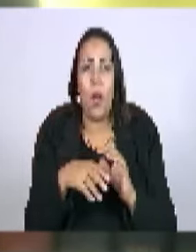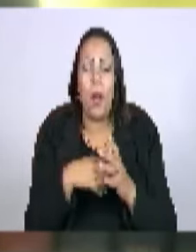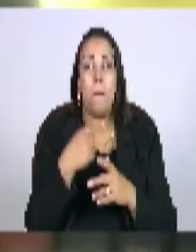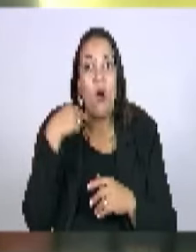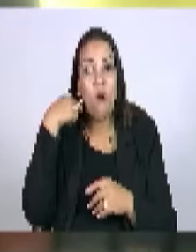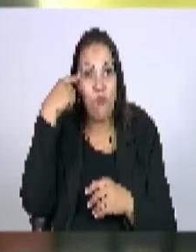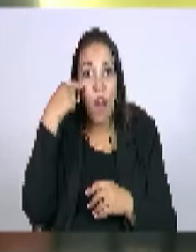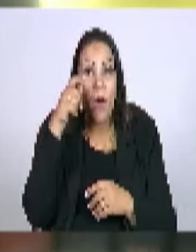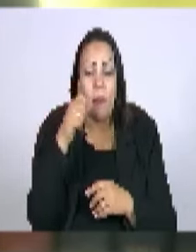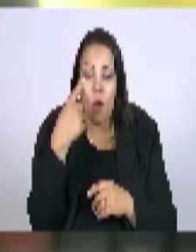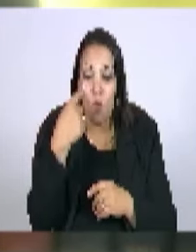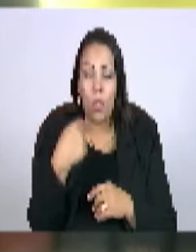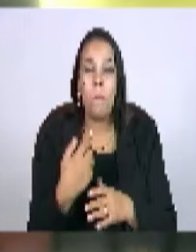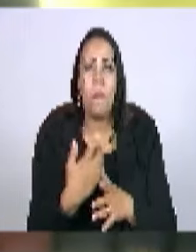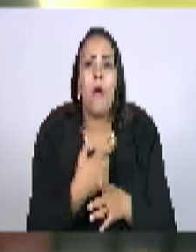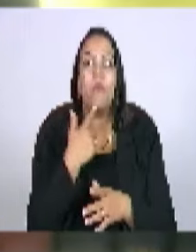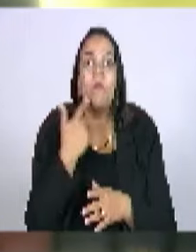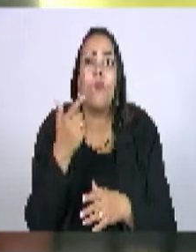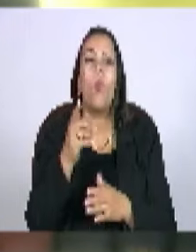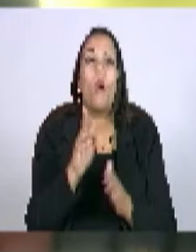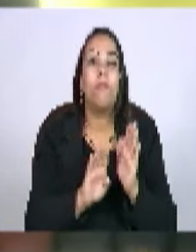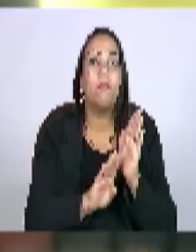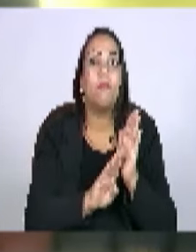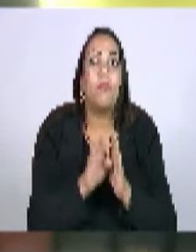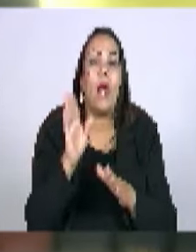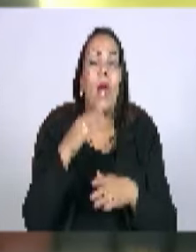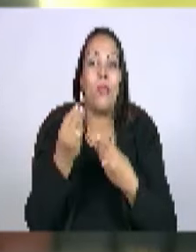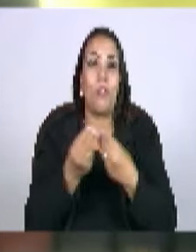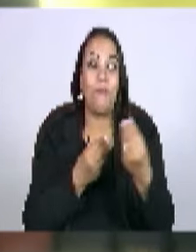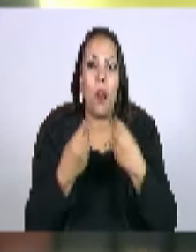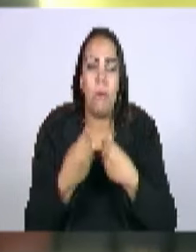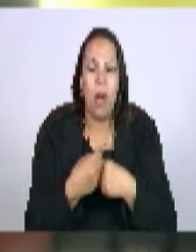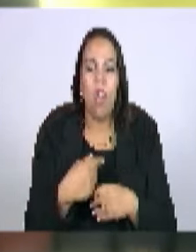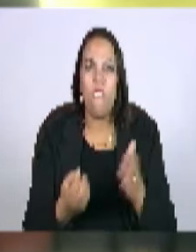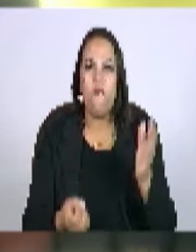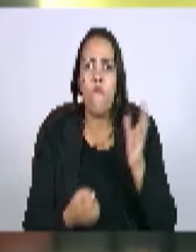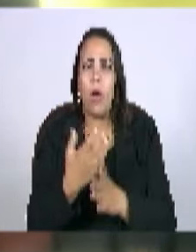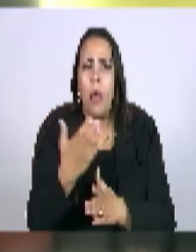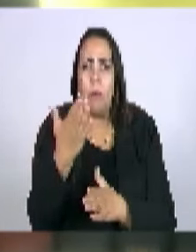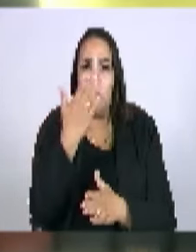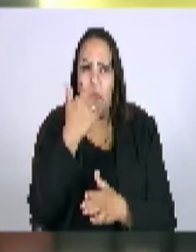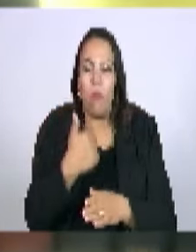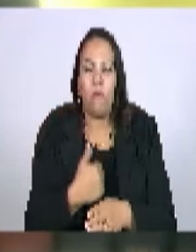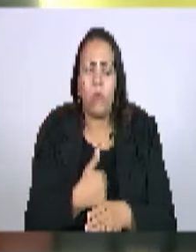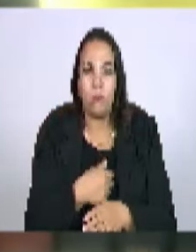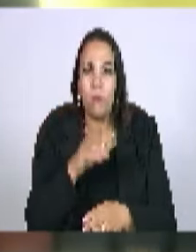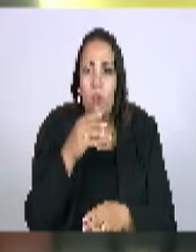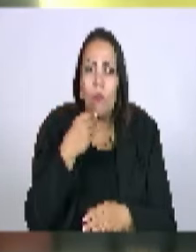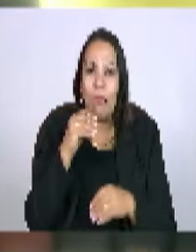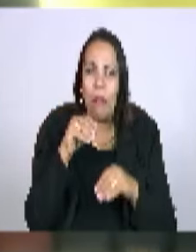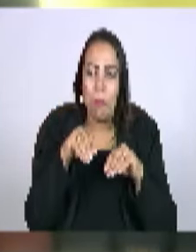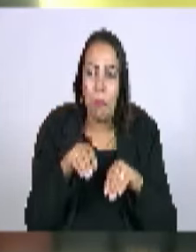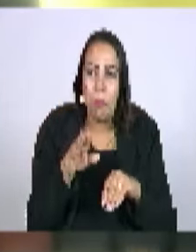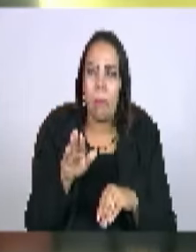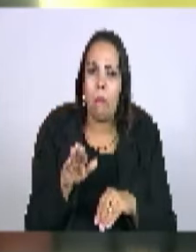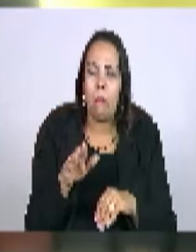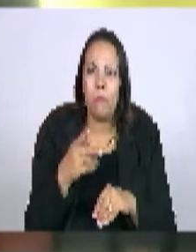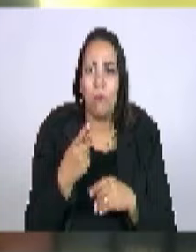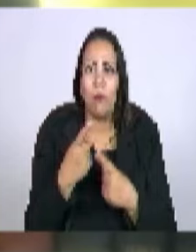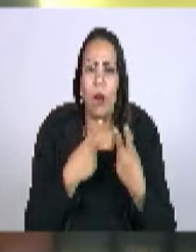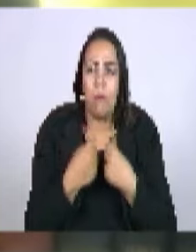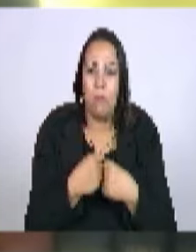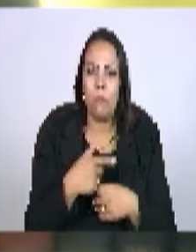من اللي قدامك ان يكون على درجه عاليه جدا من التفاعل معاك وتلاقيه فاتر وبارد وغير